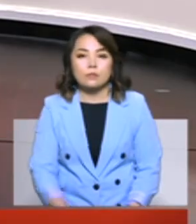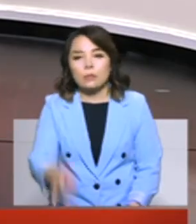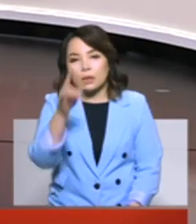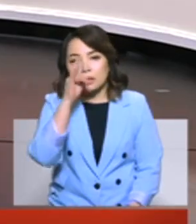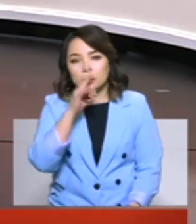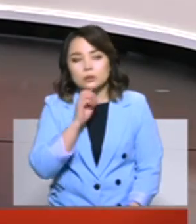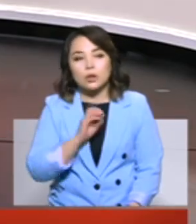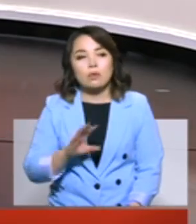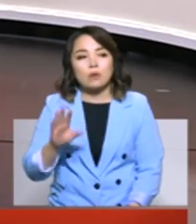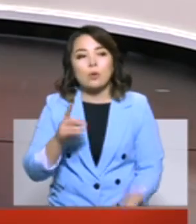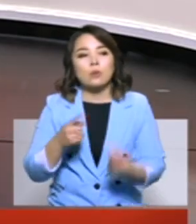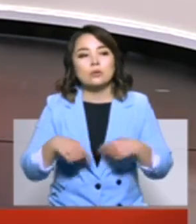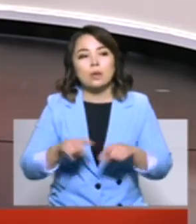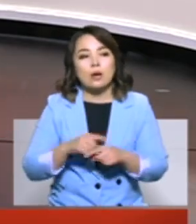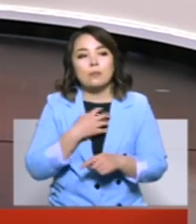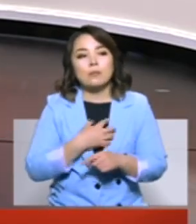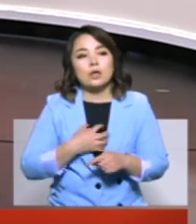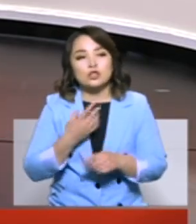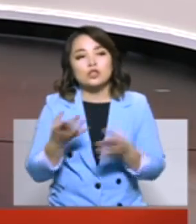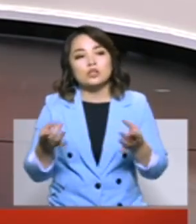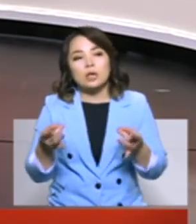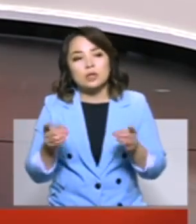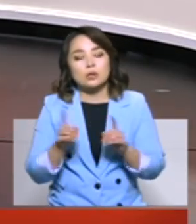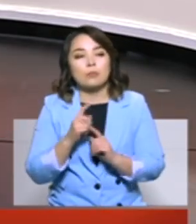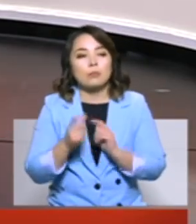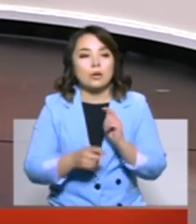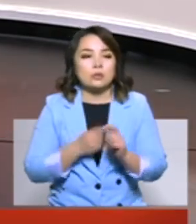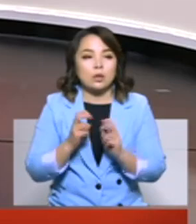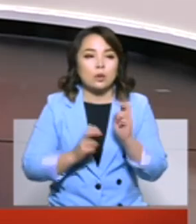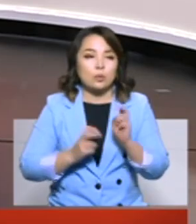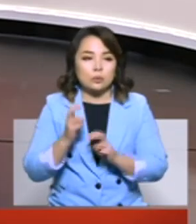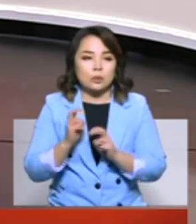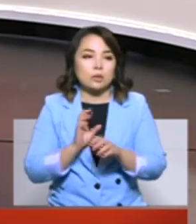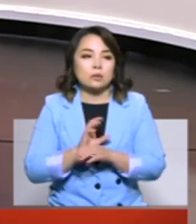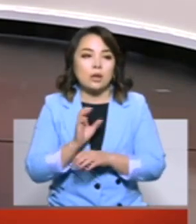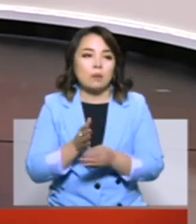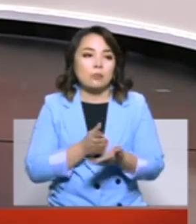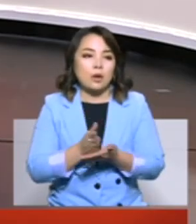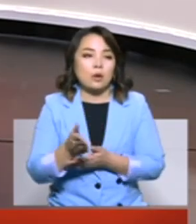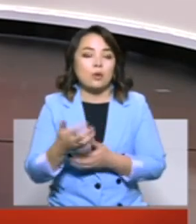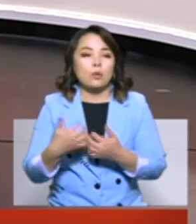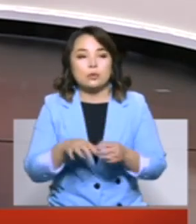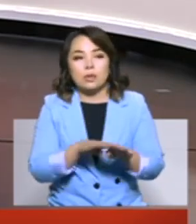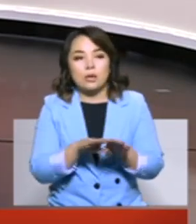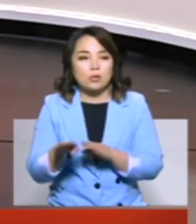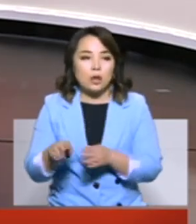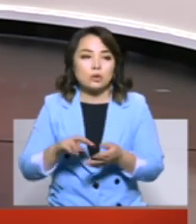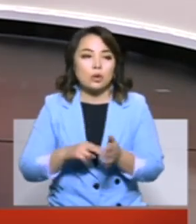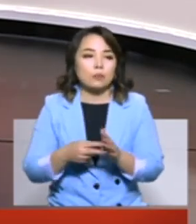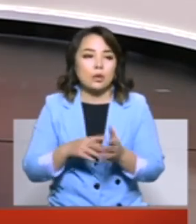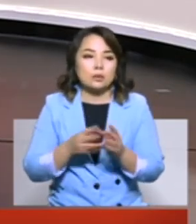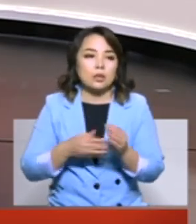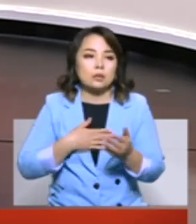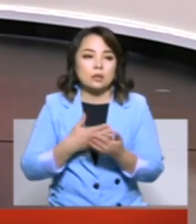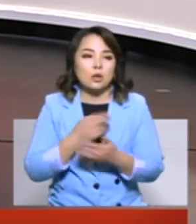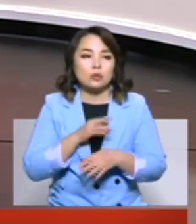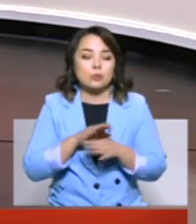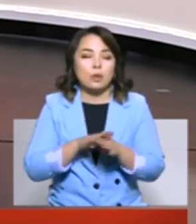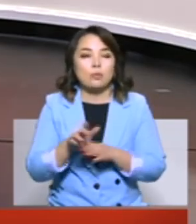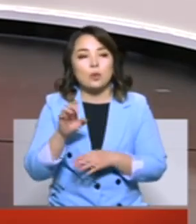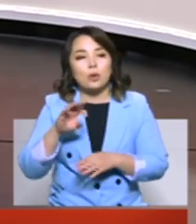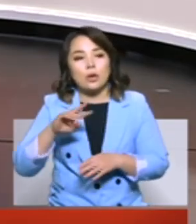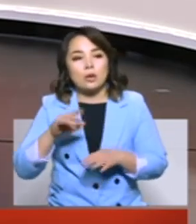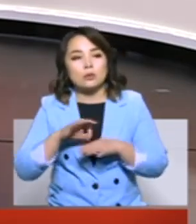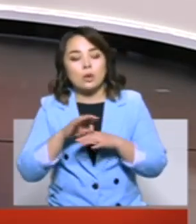Қазақстан мен Еуропалық одақ аса маңызды шикізат материалдарын өндіріп, өңдеуге бағытталған ортақ жобаларды белсенді жүзеге асырмақ. Брюссельде